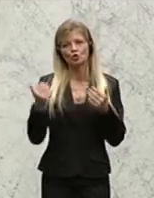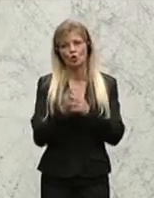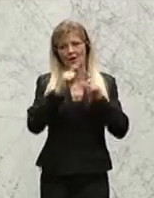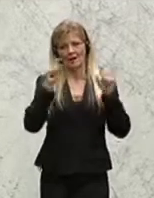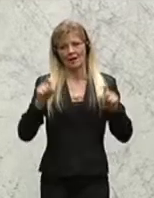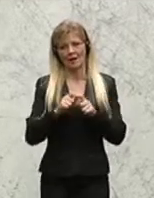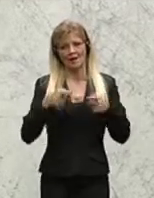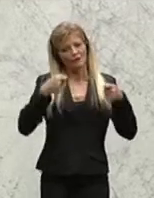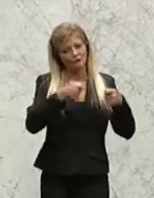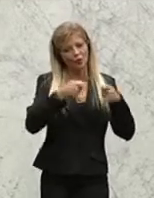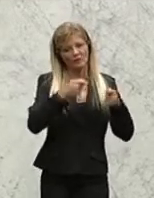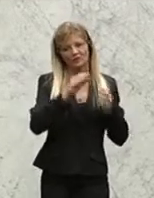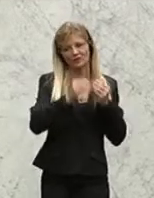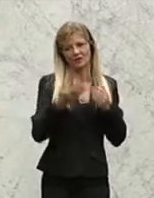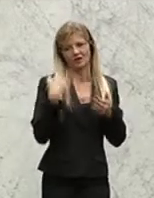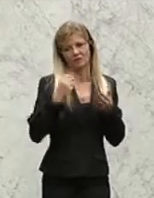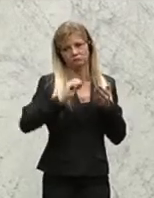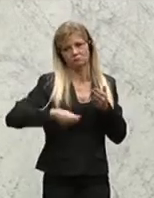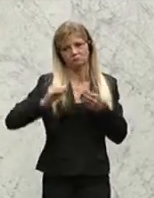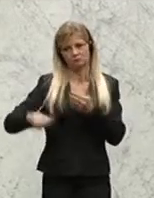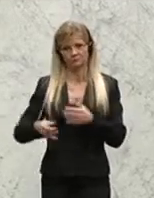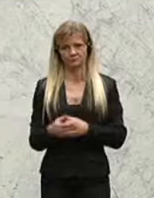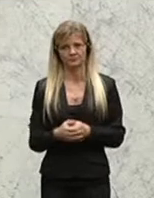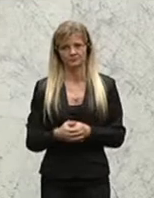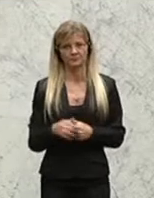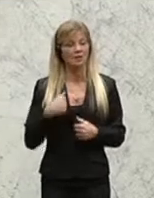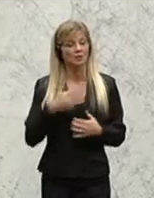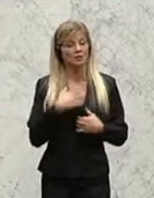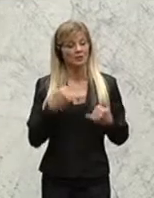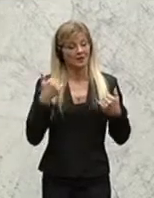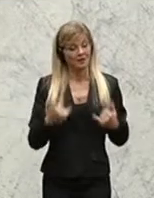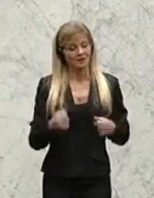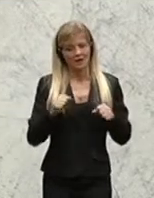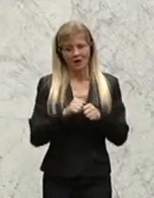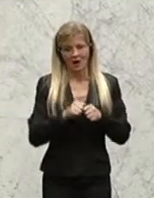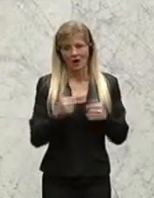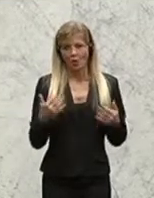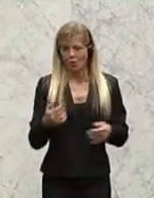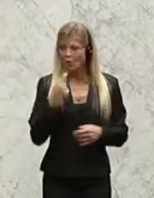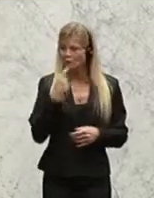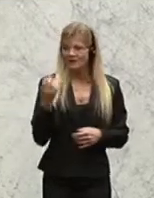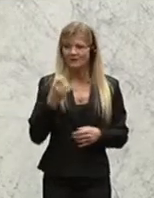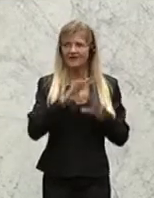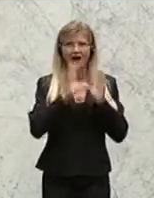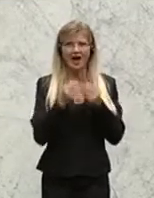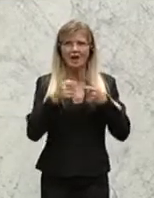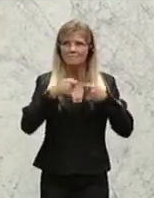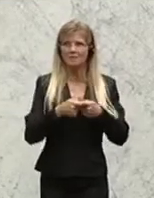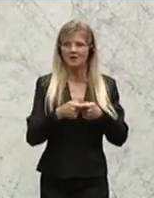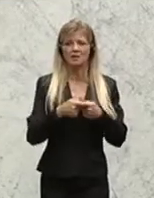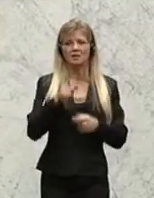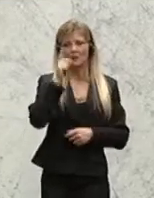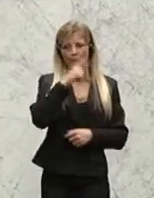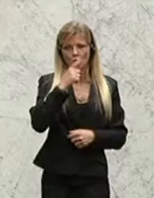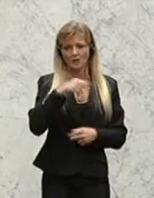unterzeichnet. Und ich möchte in diesem Zusammenhang auch die Gelegenheit nutzen, mich bei allen Mitgliedern von Polizei, dem Bundesheer,